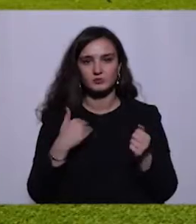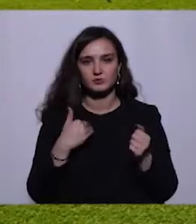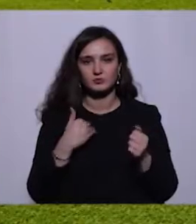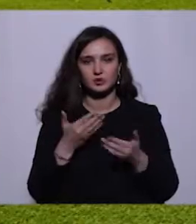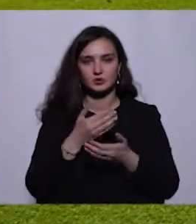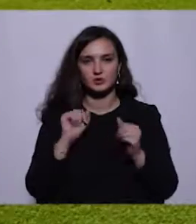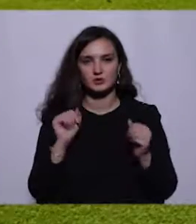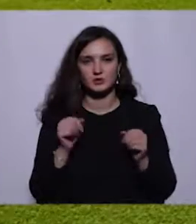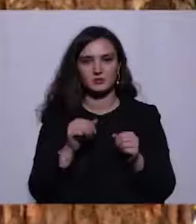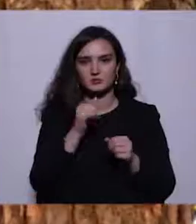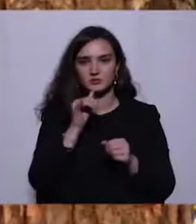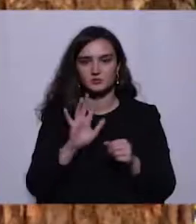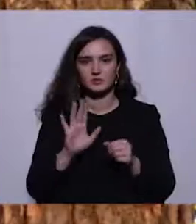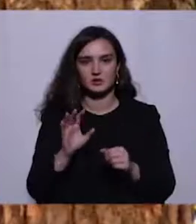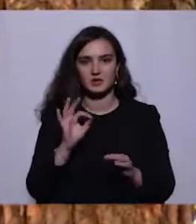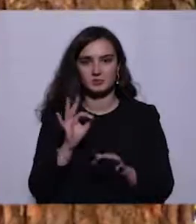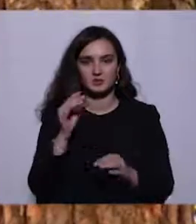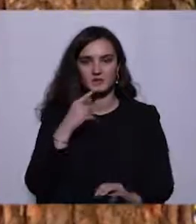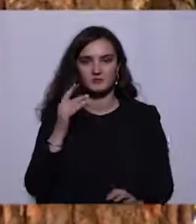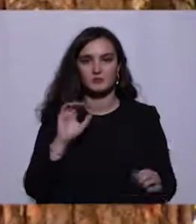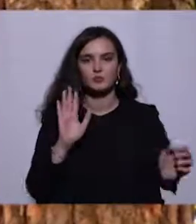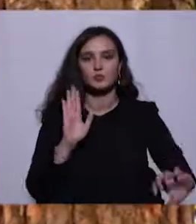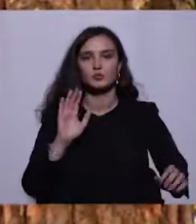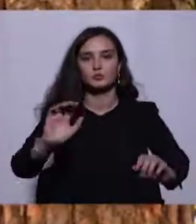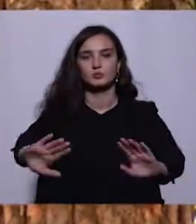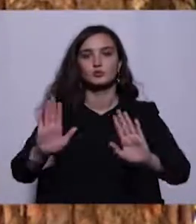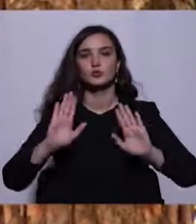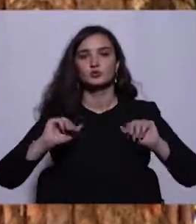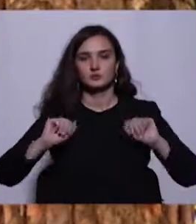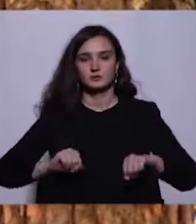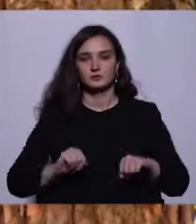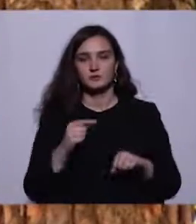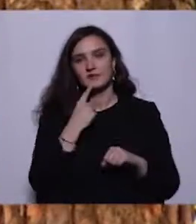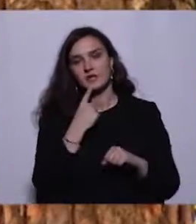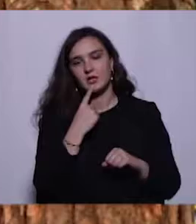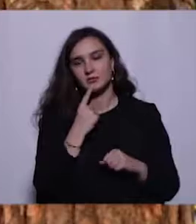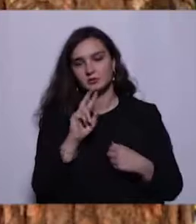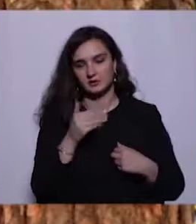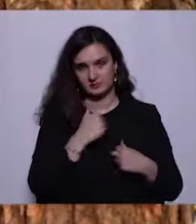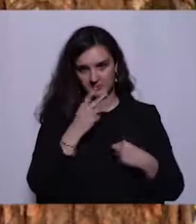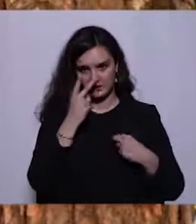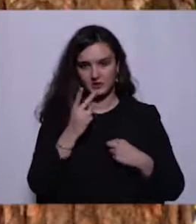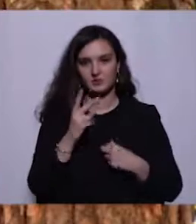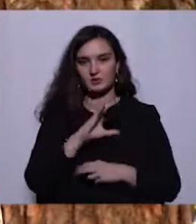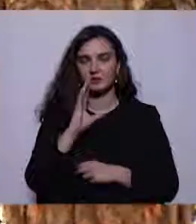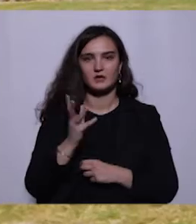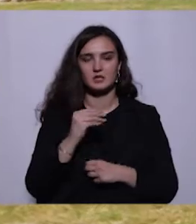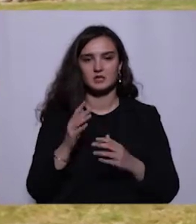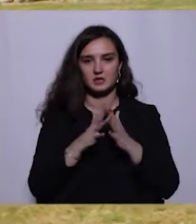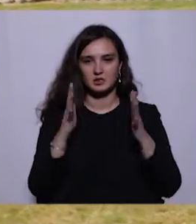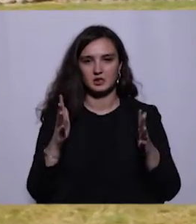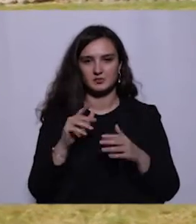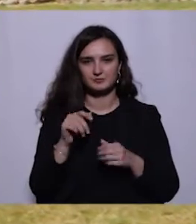არ შეგვიძლია არაფერი ვთქვათ, მხოლოდ შეგვიძლია ვივარაუდოთ და მინდა გაჩვენოთ ყველაზე